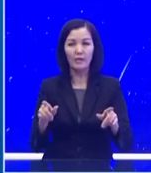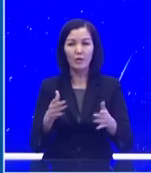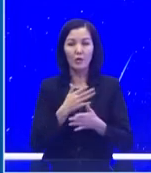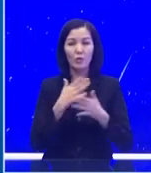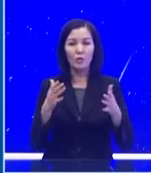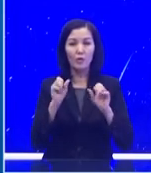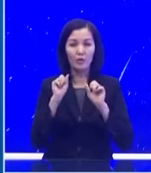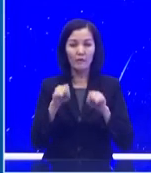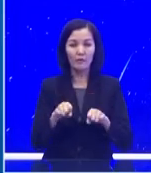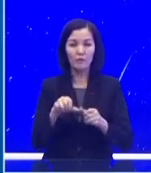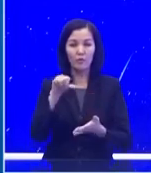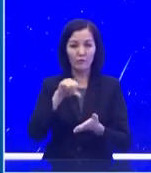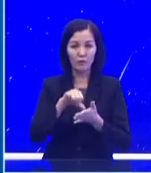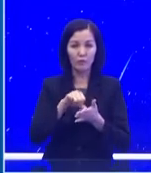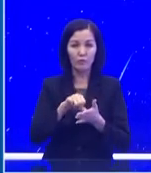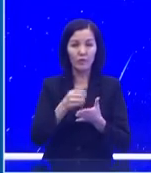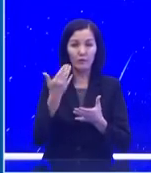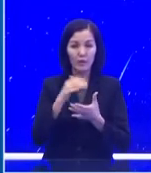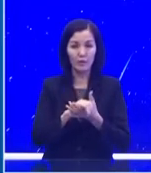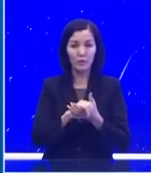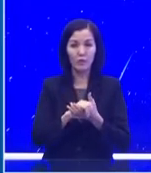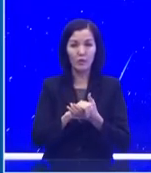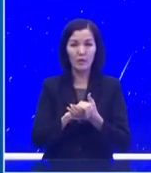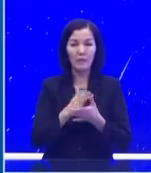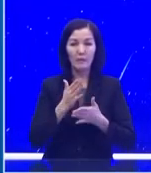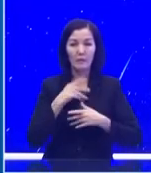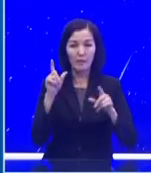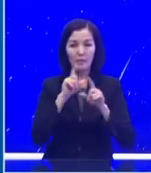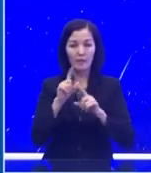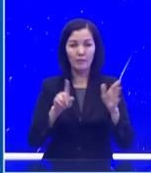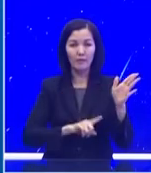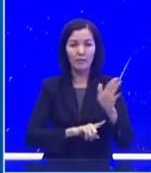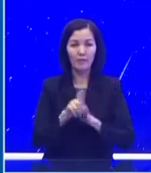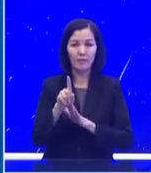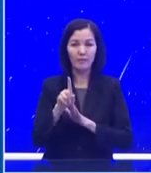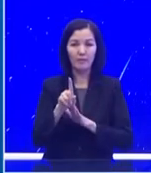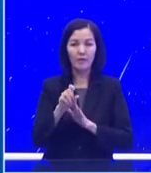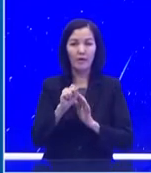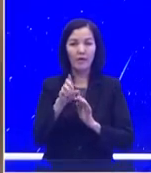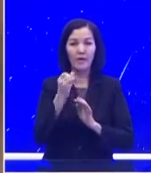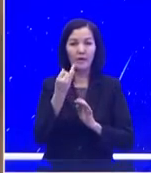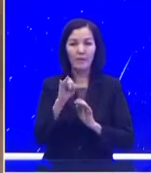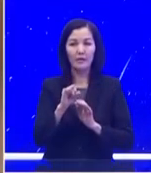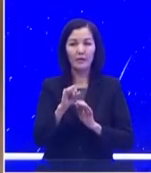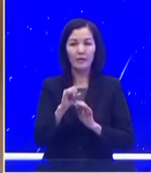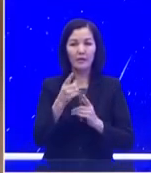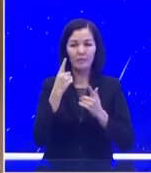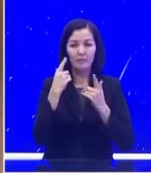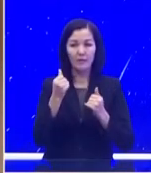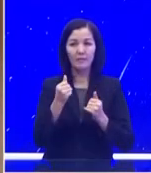мүмкіндік өзін көрсетуге. Мен өзім мектеп қабырғасына аттағаннан бері Абайды білем. Абайдың